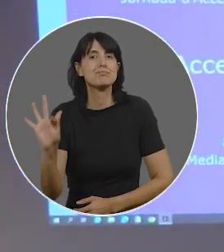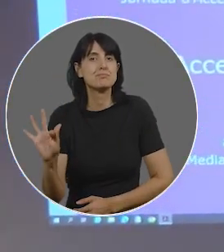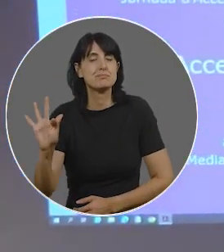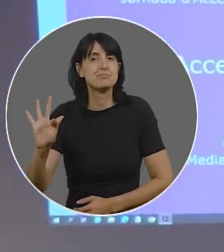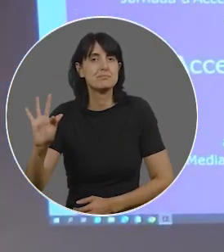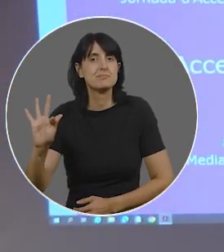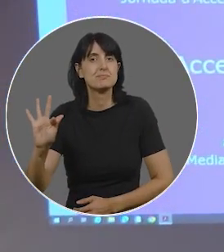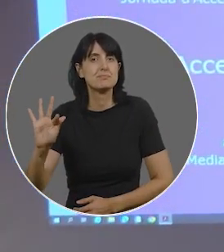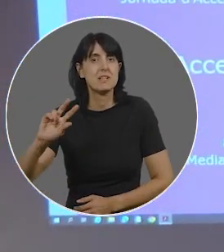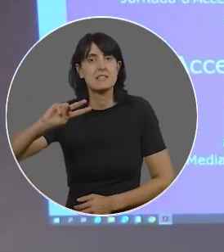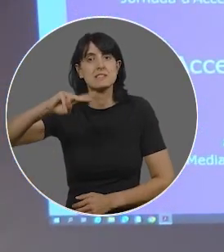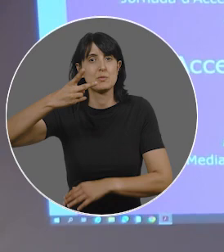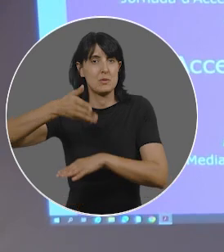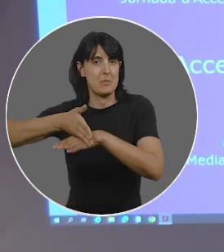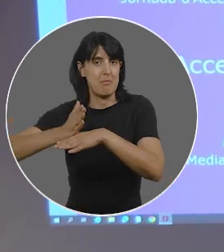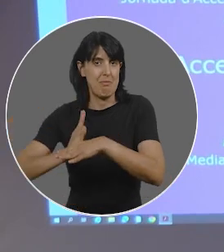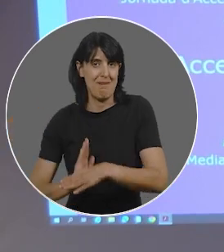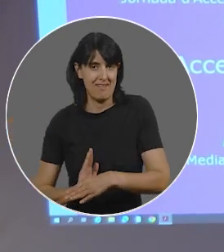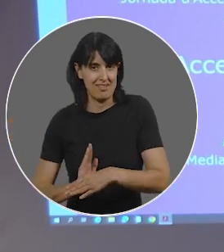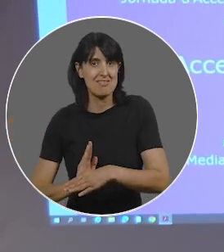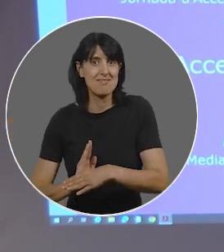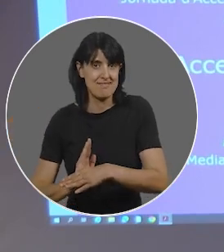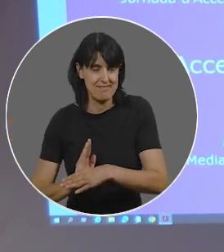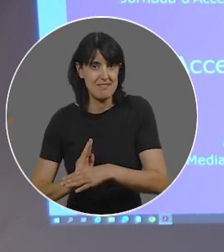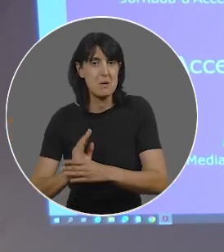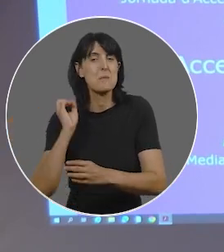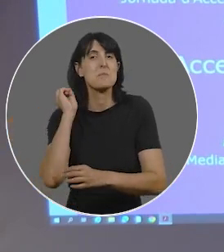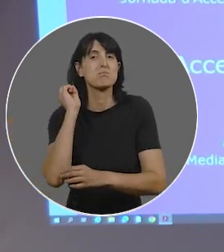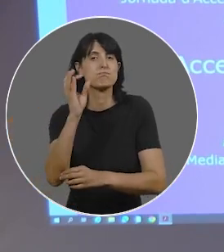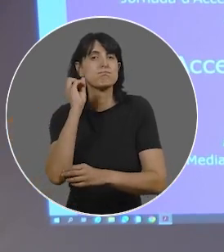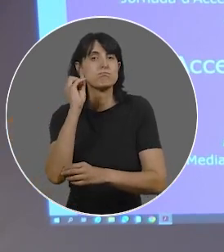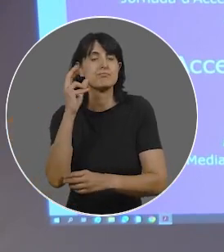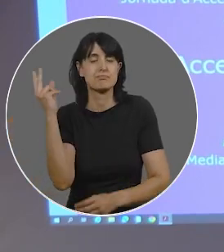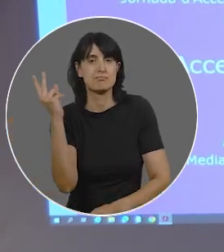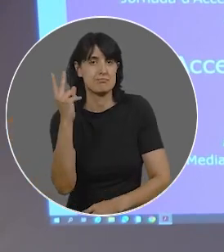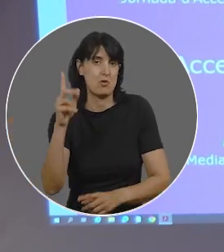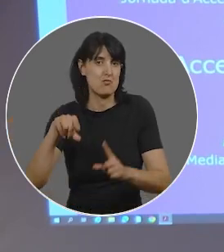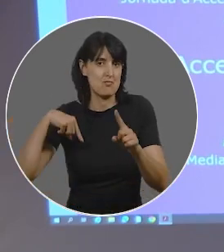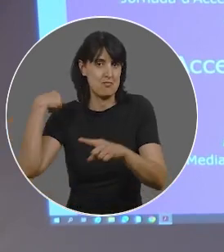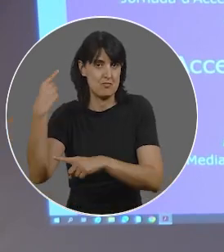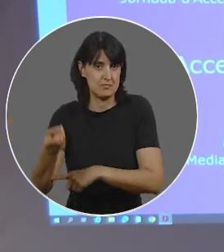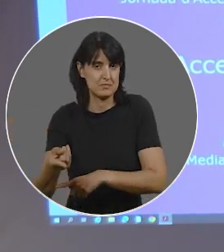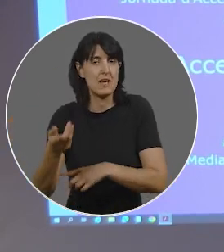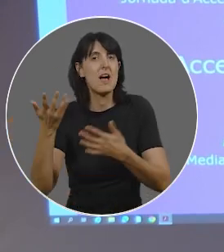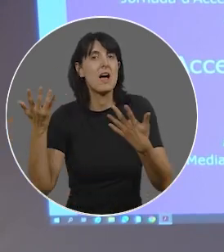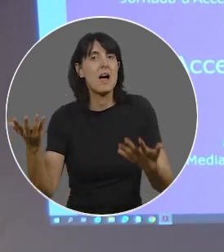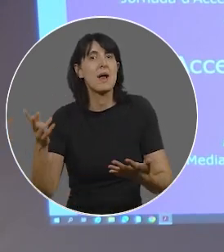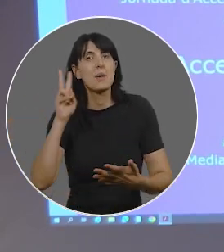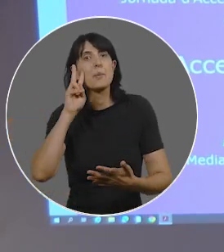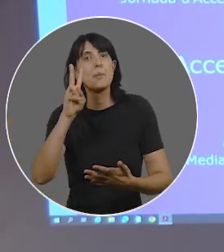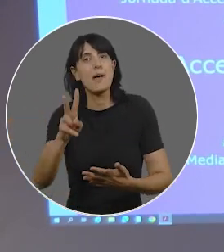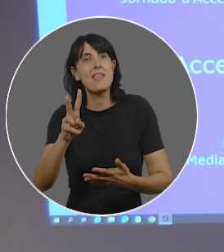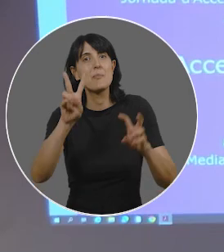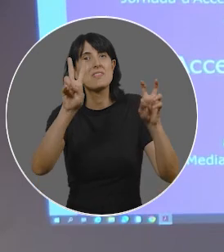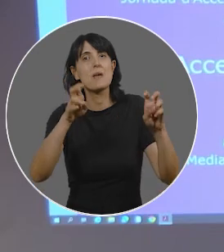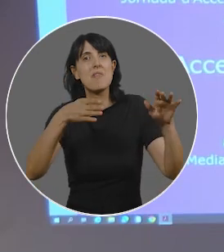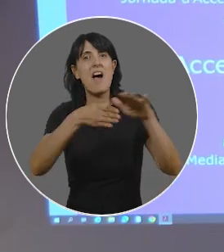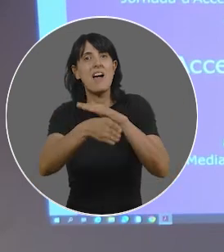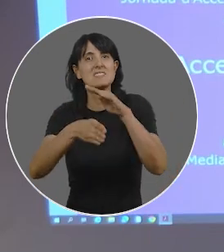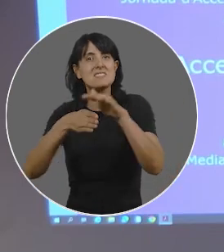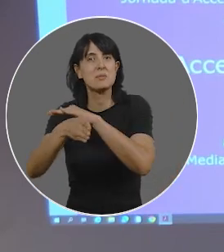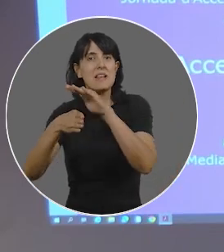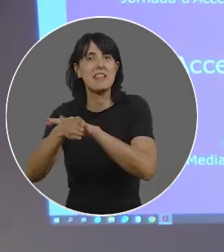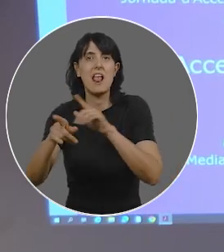passem a la següent part, a la següent presentació, que veurem allò a l'ABC